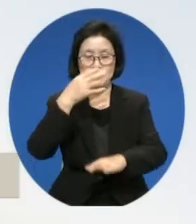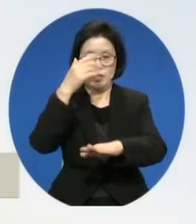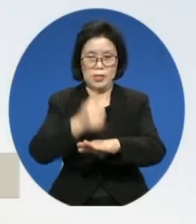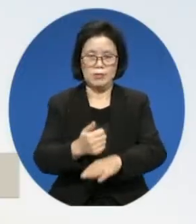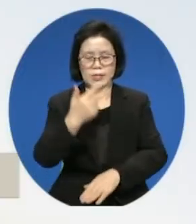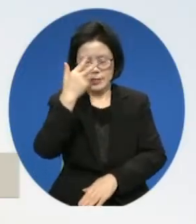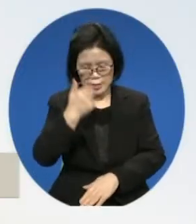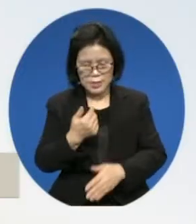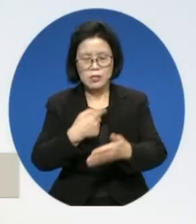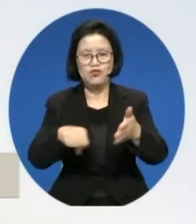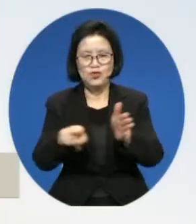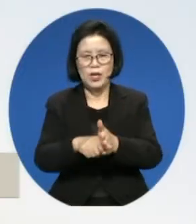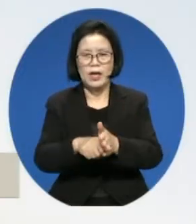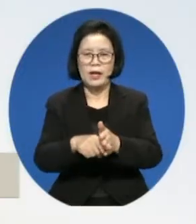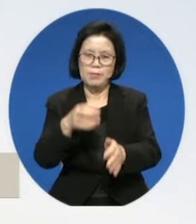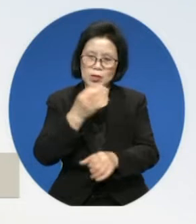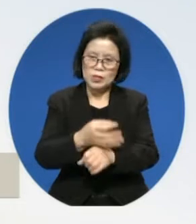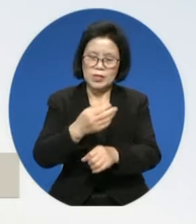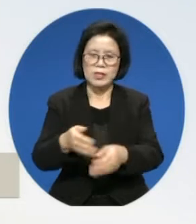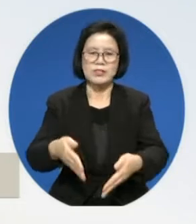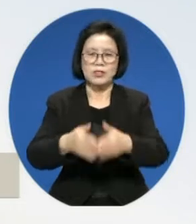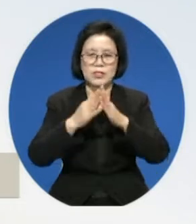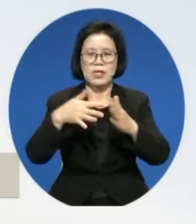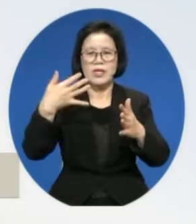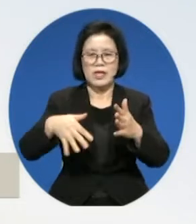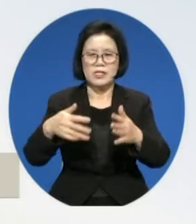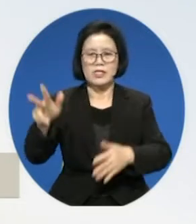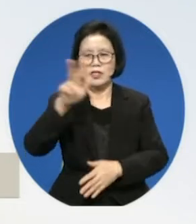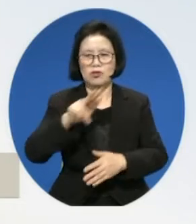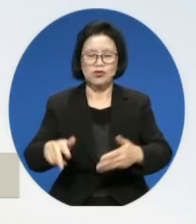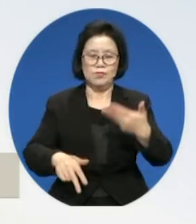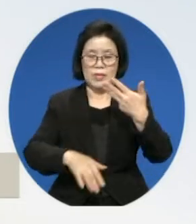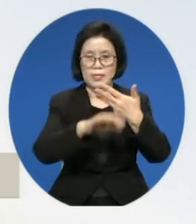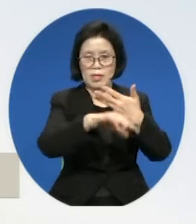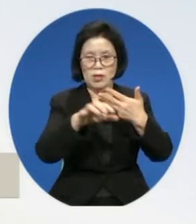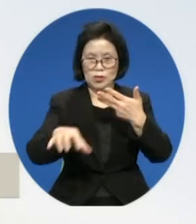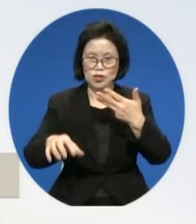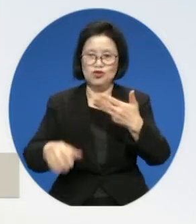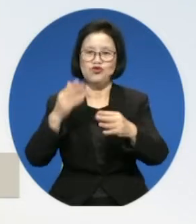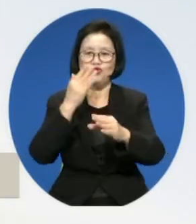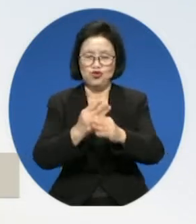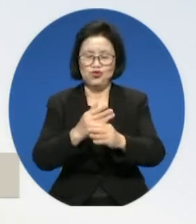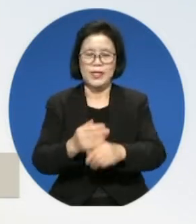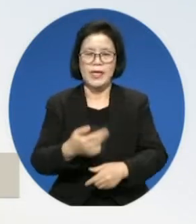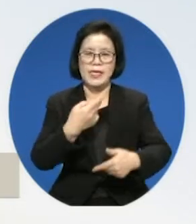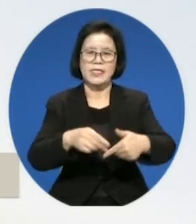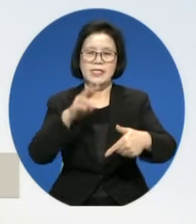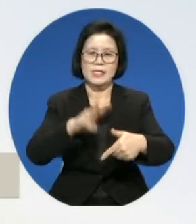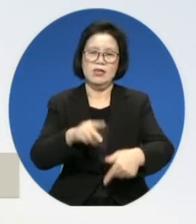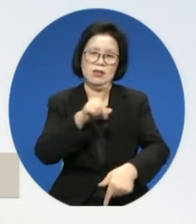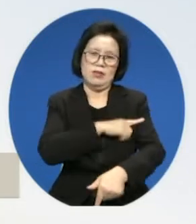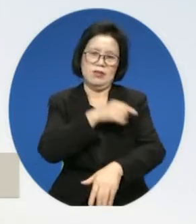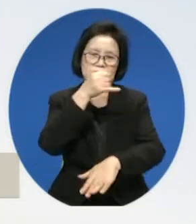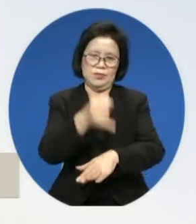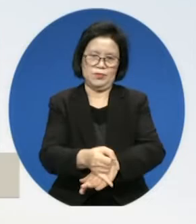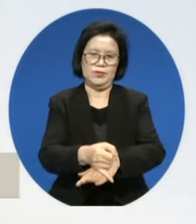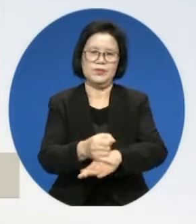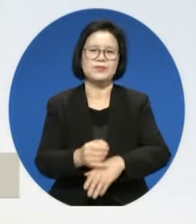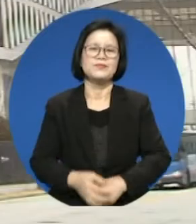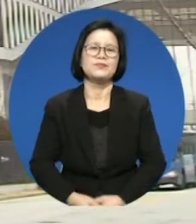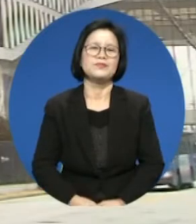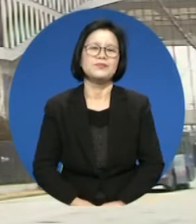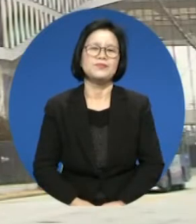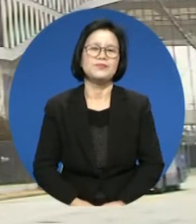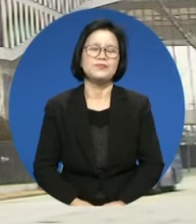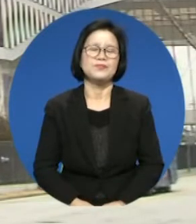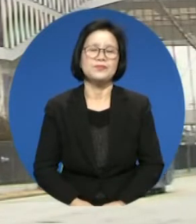시각장애인들을 위한 편의시설이 제대로 설치되지 않은 전국 8대 광역 또 시간인데 인천이 가장 열악한 것으로 나타났습니다